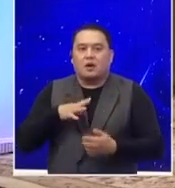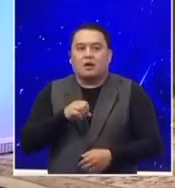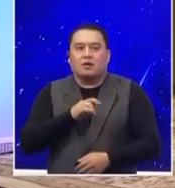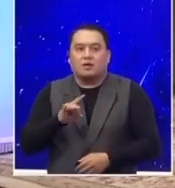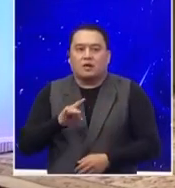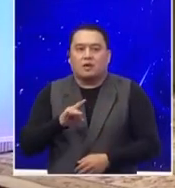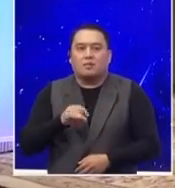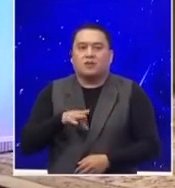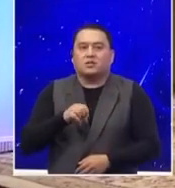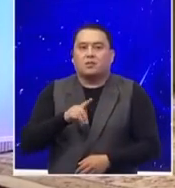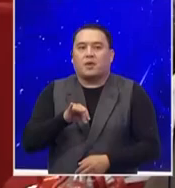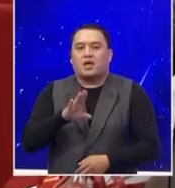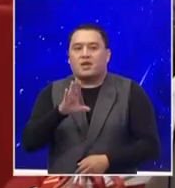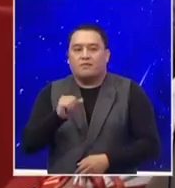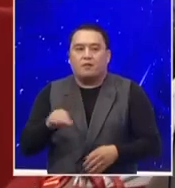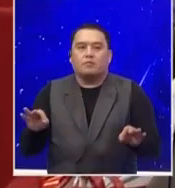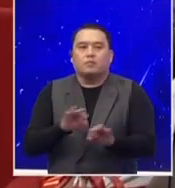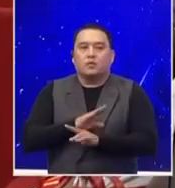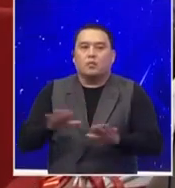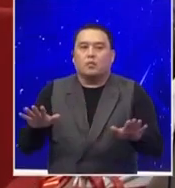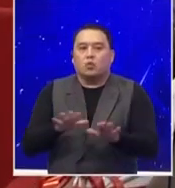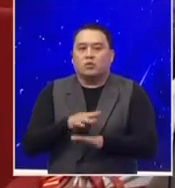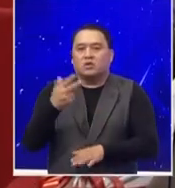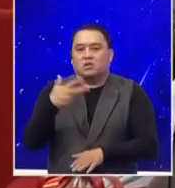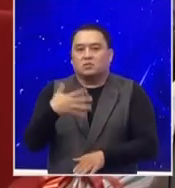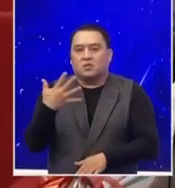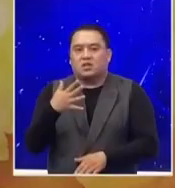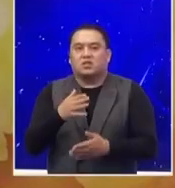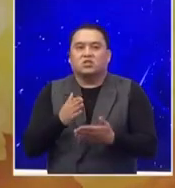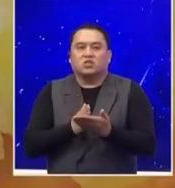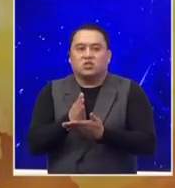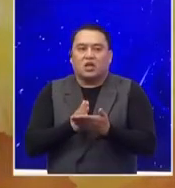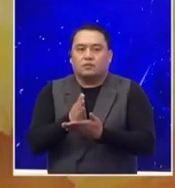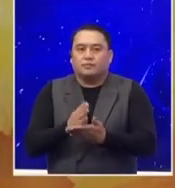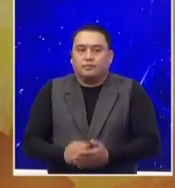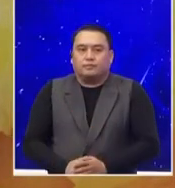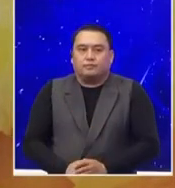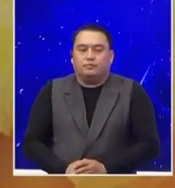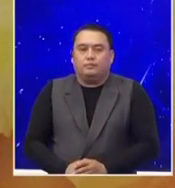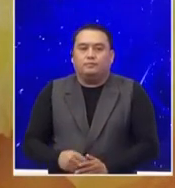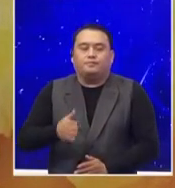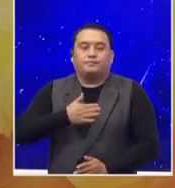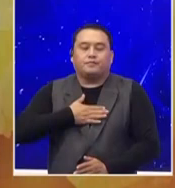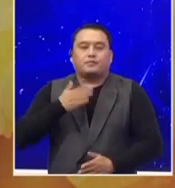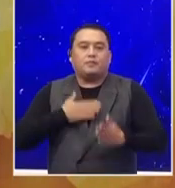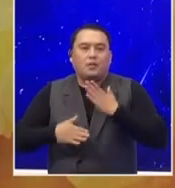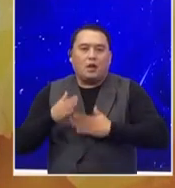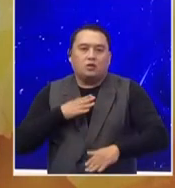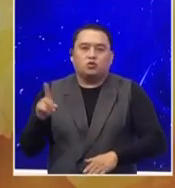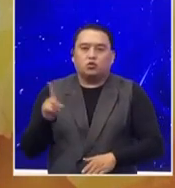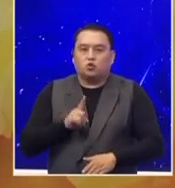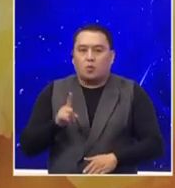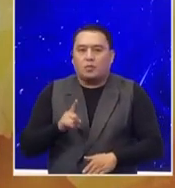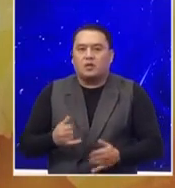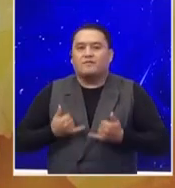Хаирниса Базарбаева, преподаватель музыки с 35-летним стажем. Я, конечно, рада тому, что меня